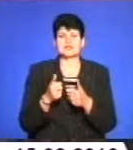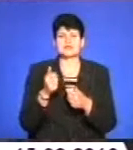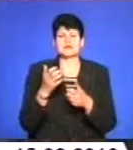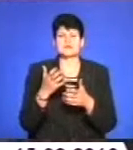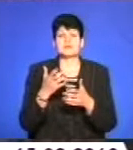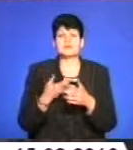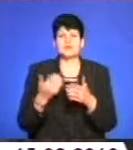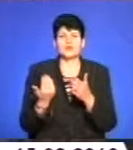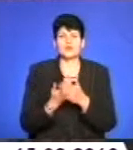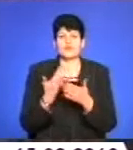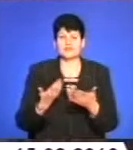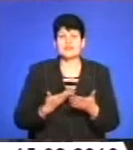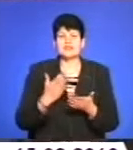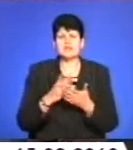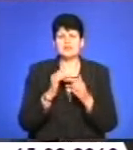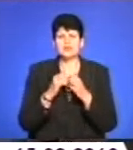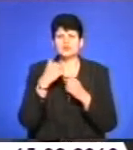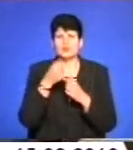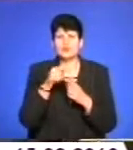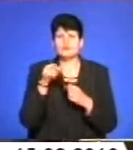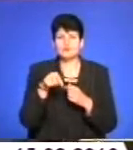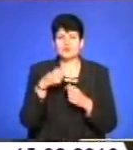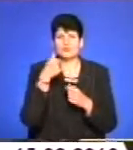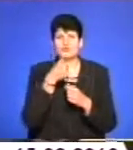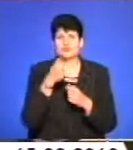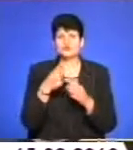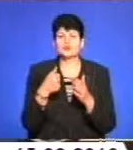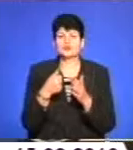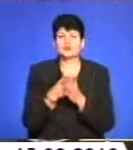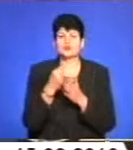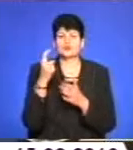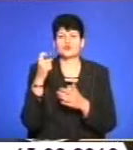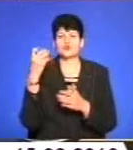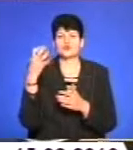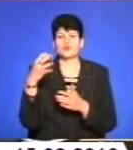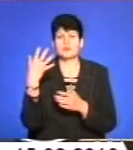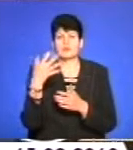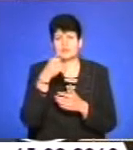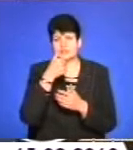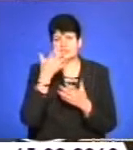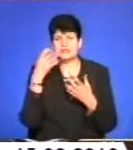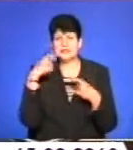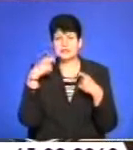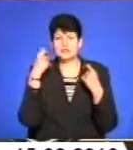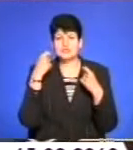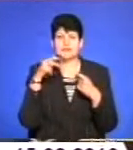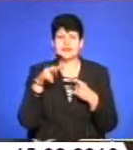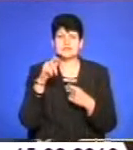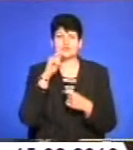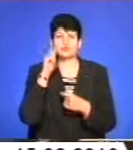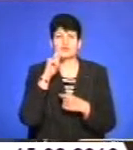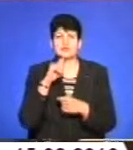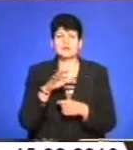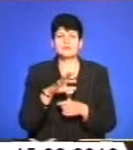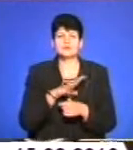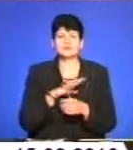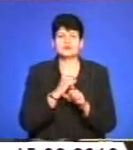життя» є щорічним, але тільки цього року до 145-ї річниці з дня народження Лесі Українки він вийшов